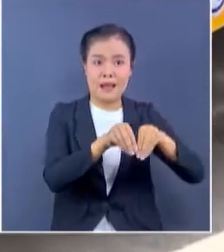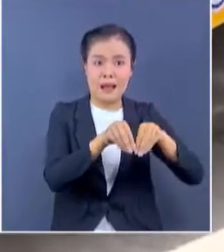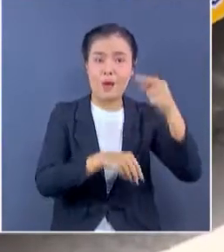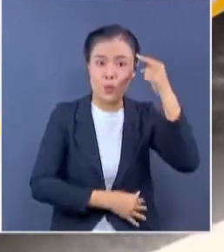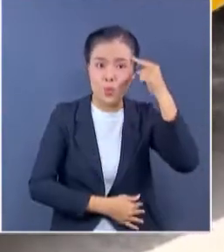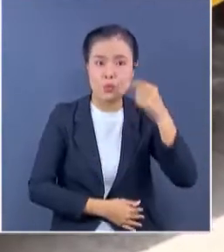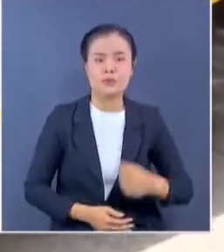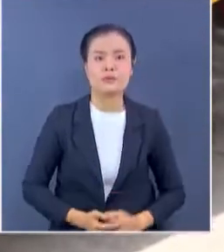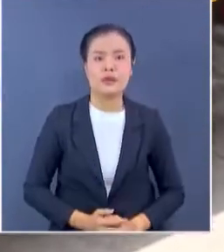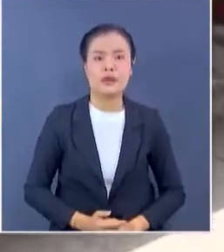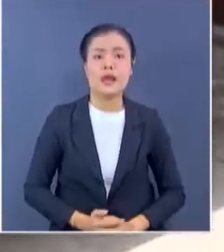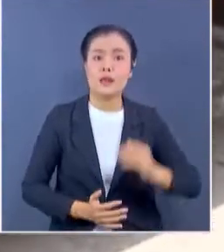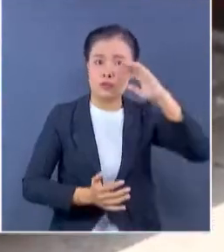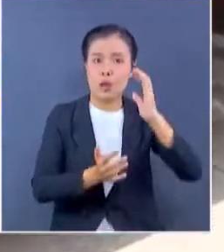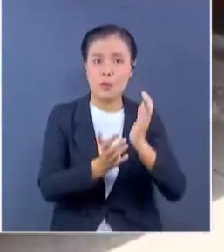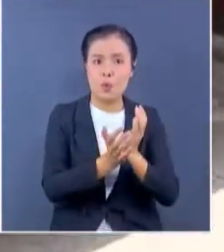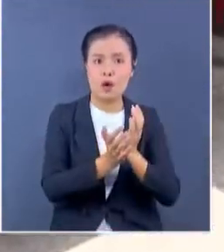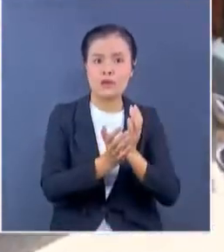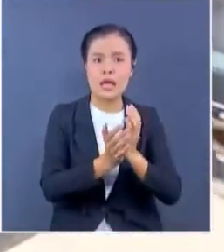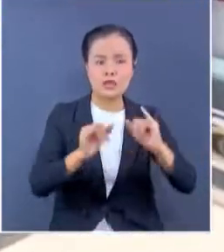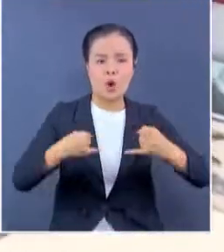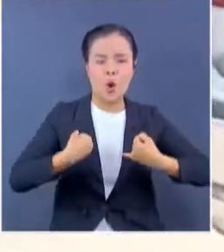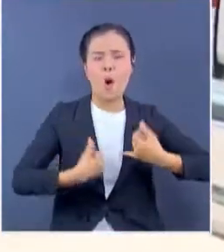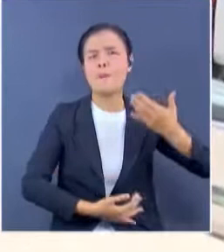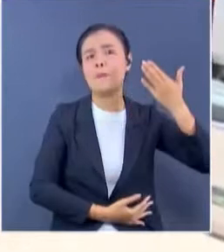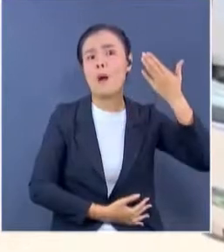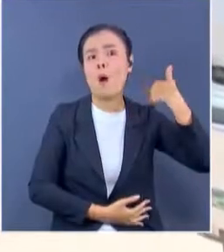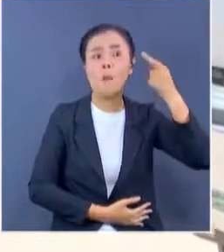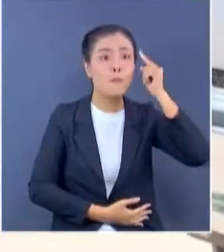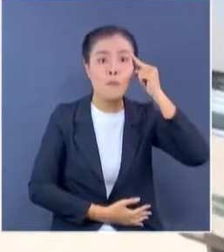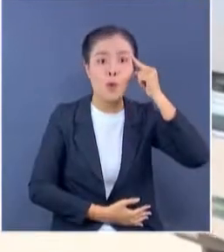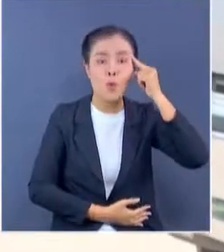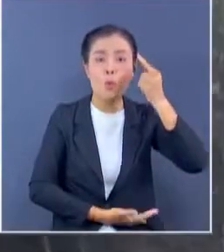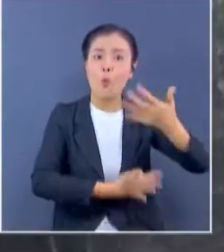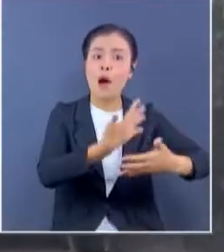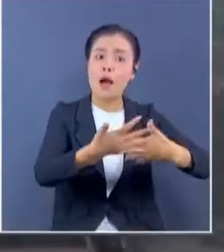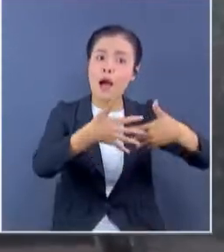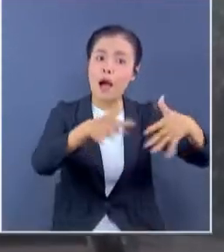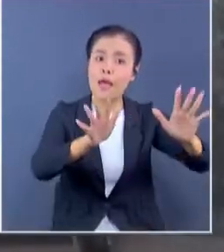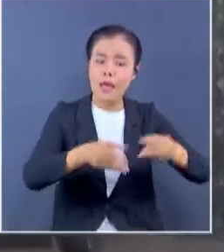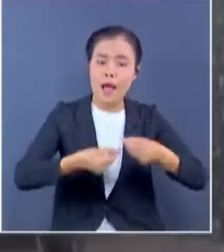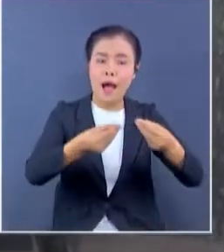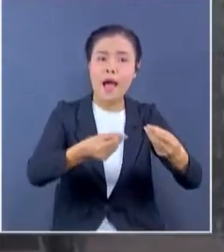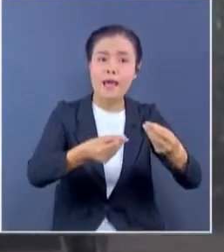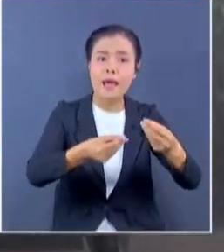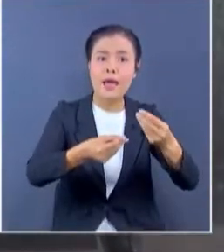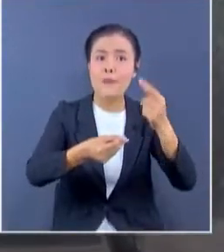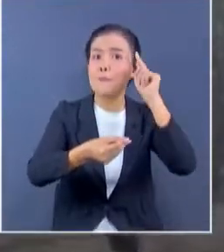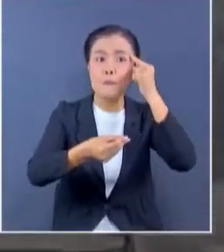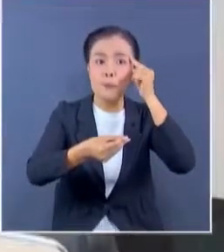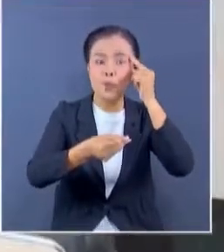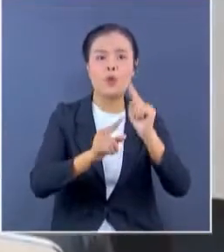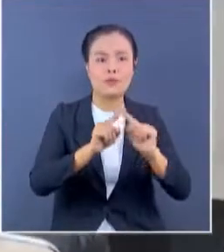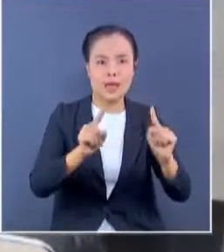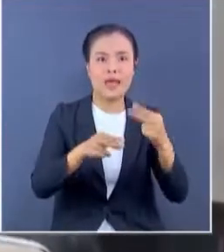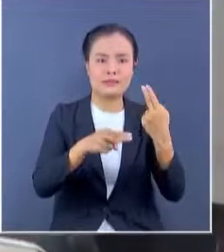ะฮะเขาบอกว่าตำรวจนายนี้เป็นเพียงเจ้าของเก่าเท่านั้นไม่รู้ว่าขายไปแล้วหรือยังหรือว่าให้ใครเข้ามาอยู่ในบ้านหลังนี ้